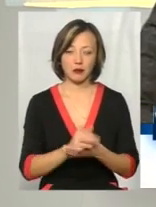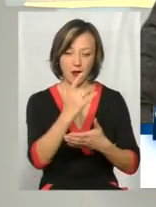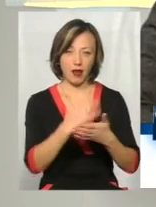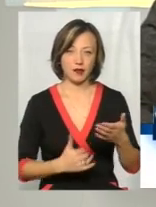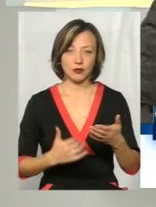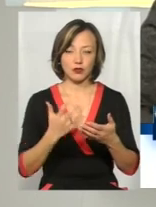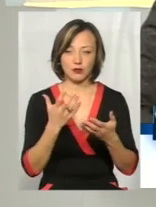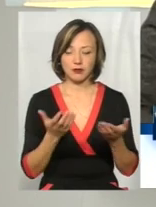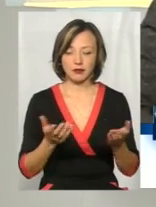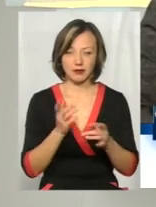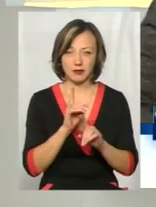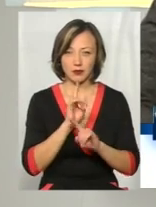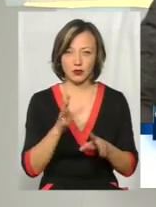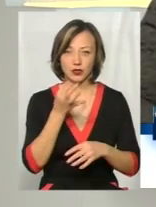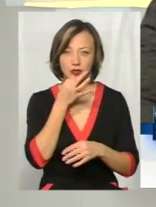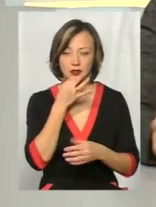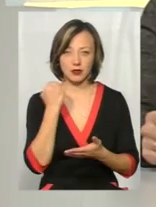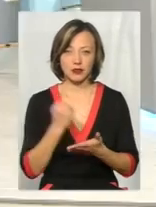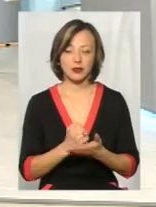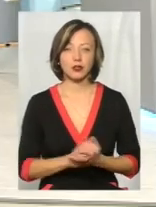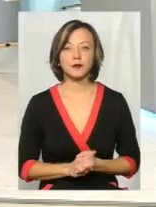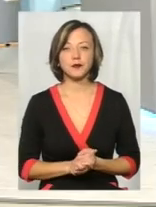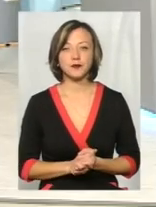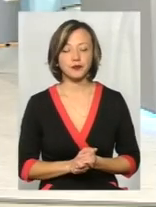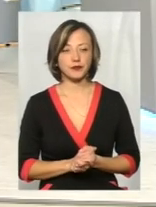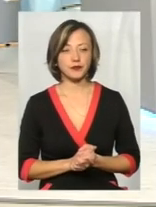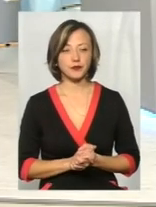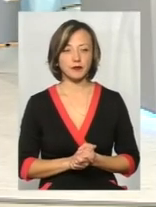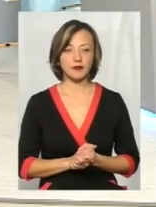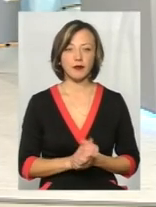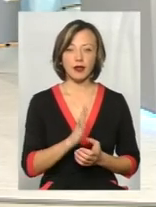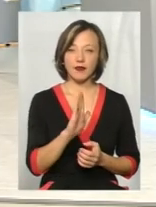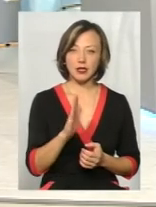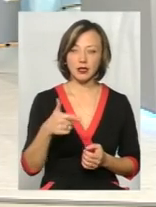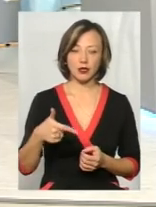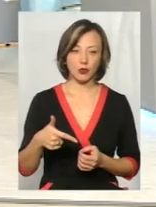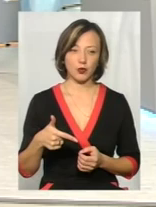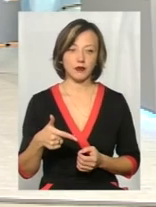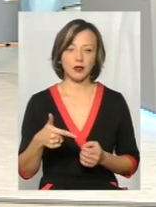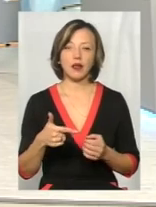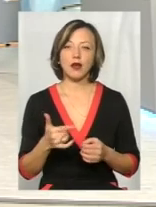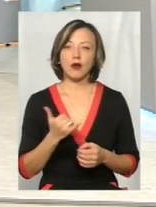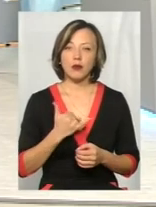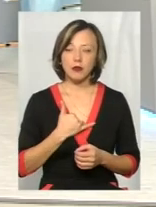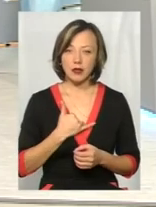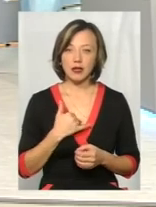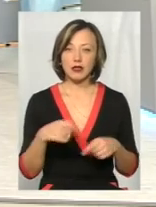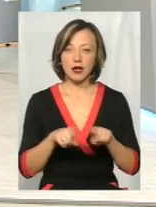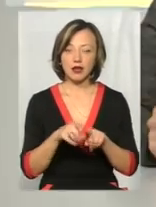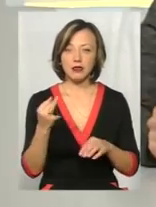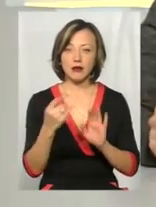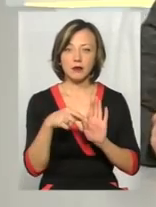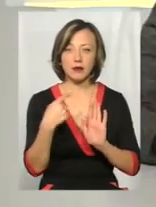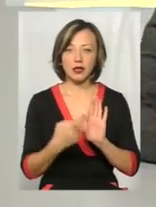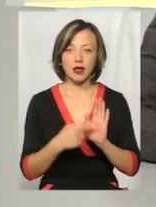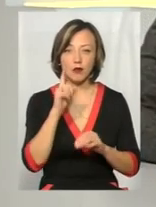висить якийсь, який ще не затверджений. Я зрозумів. Латина Григорівна, мене таке цікавить питання,